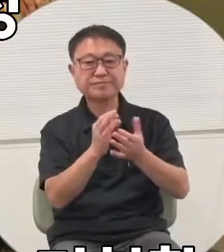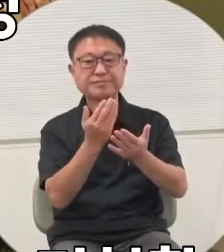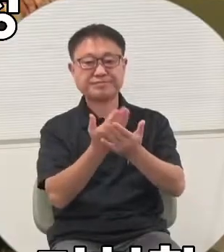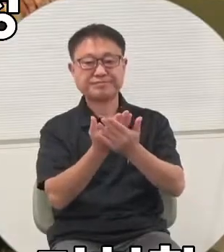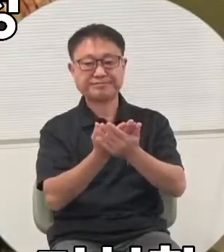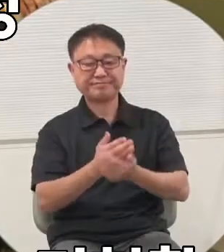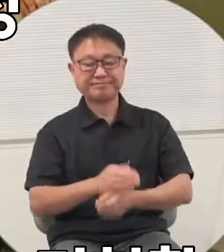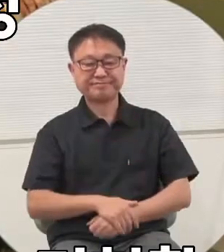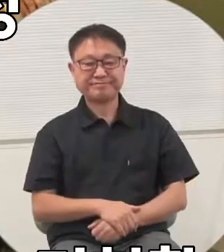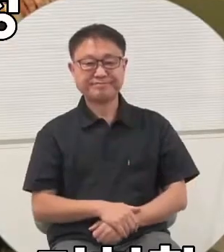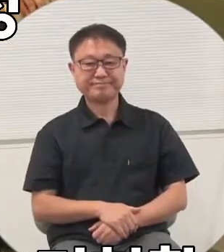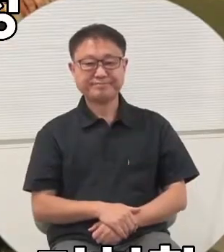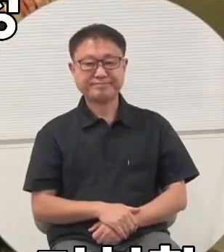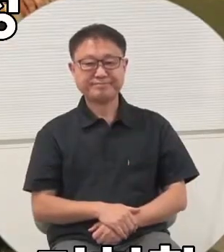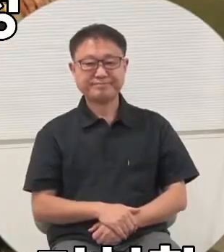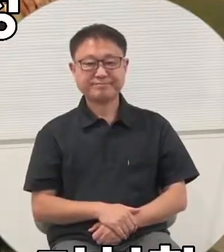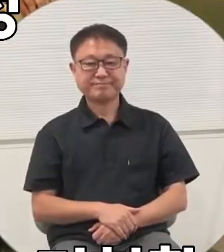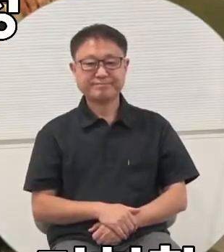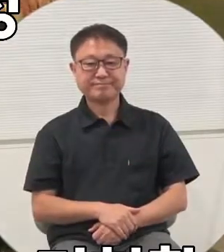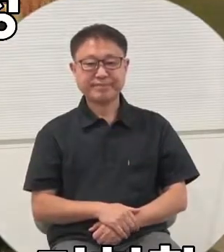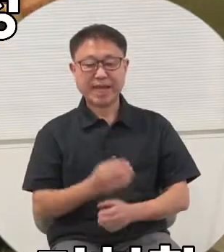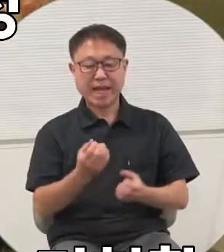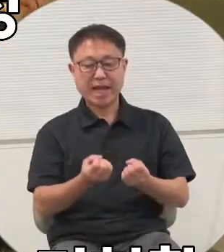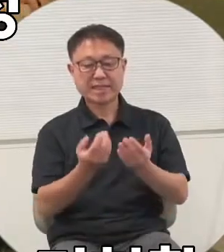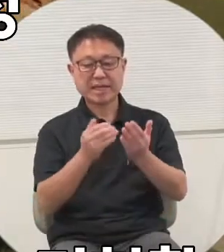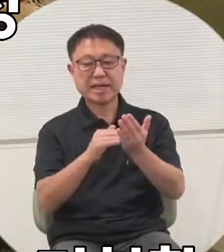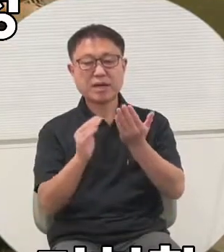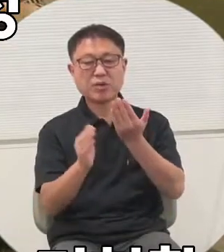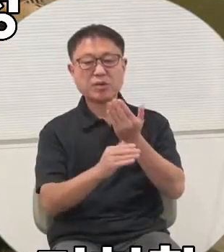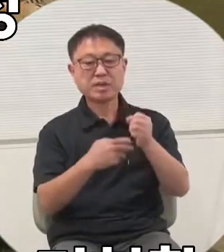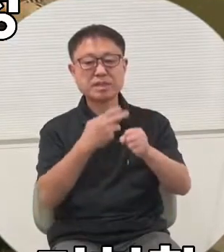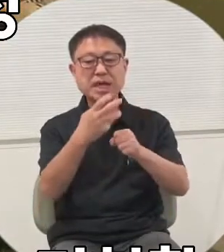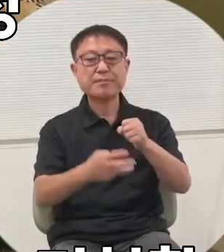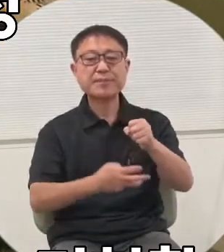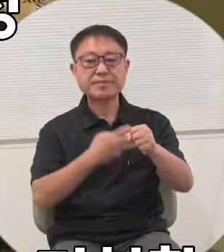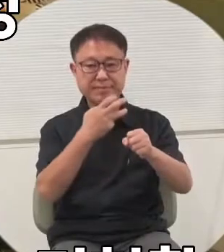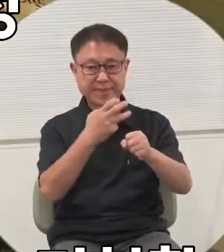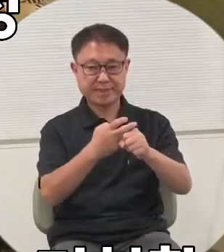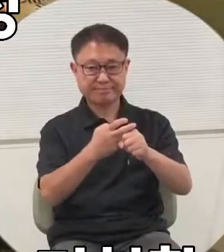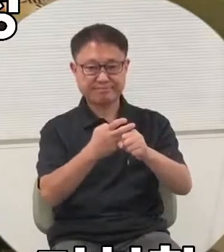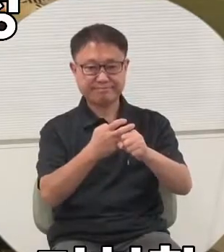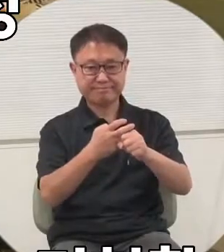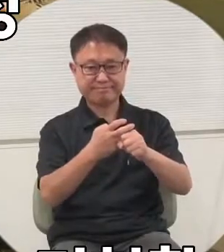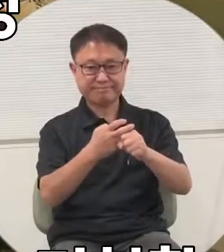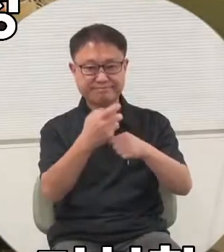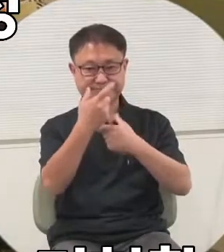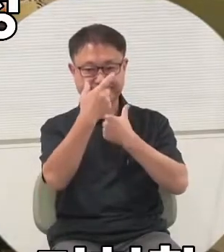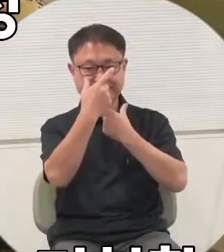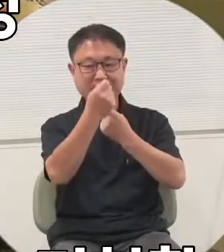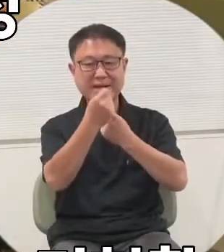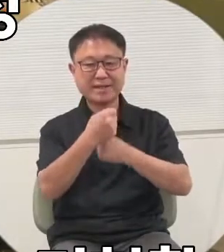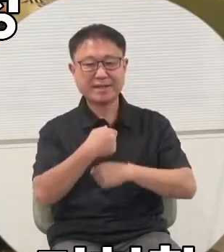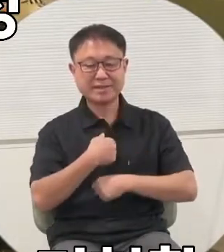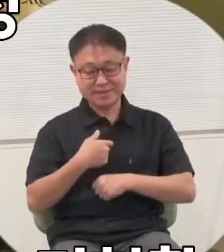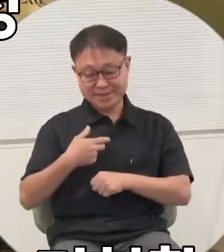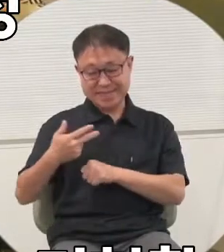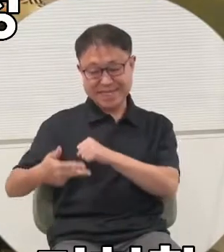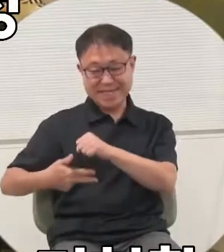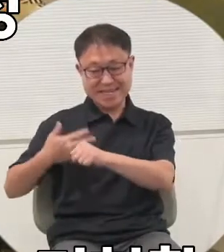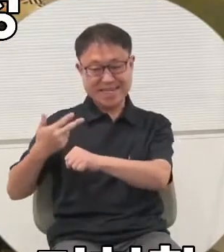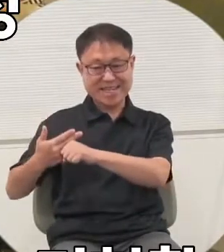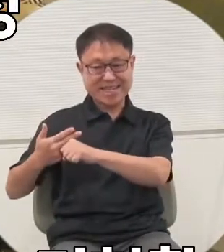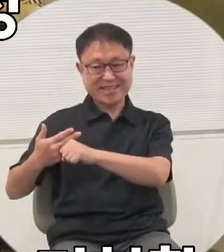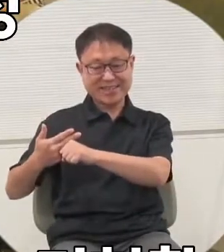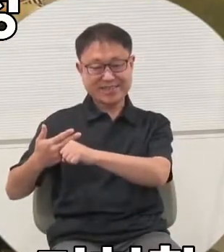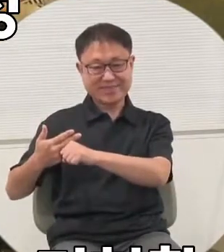이렇게 또 정의연 행사도 소개를 드렸고요. 올해 30년이라고 합니다. 저희는 7년입니다.